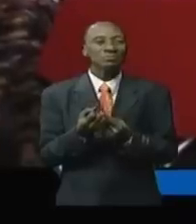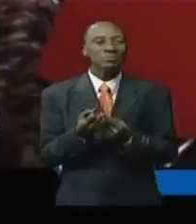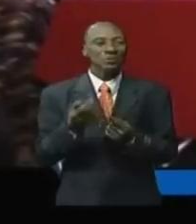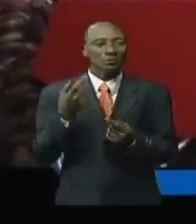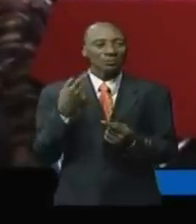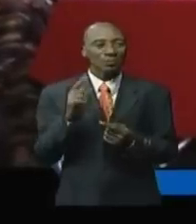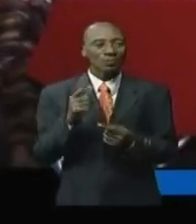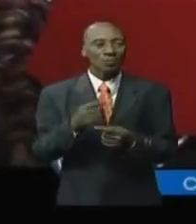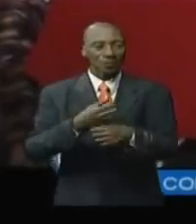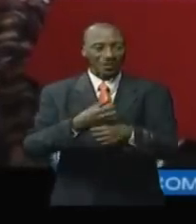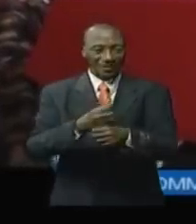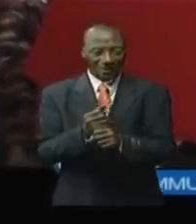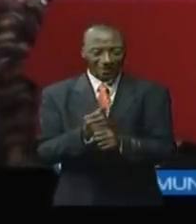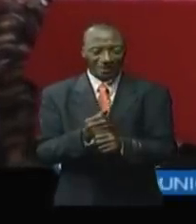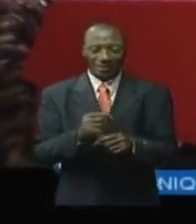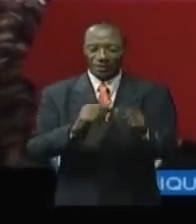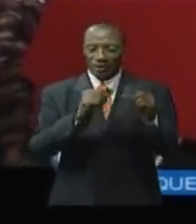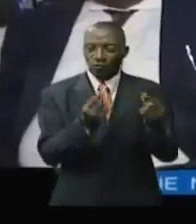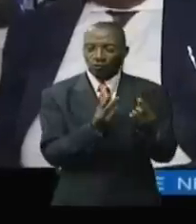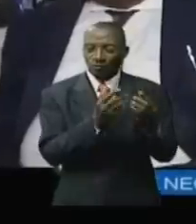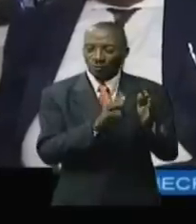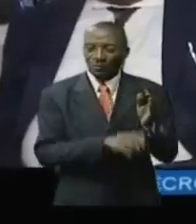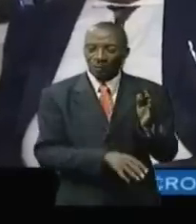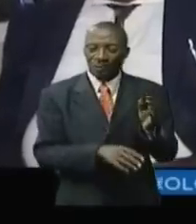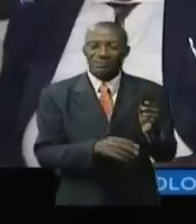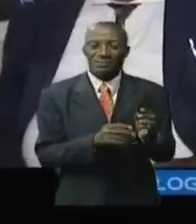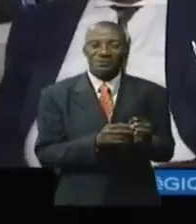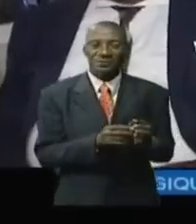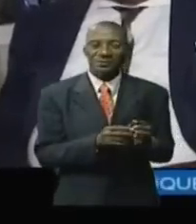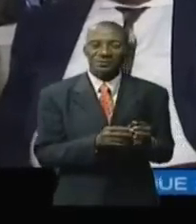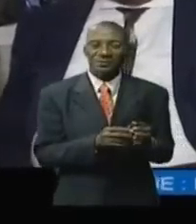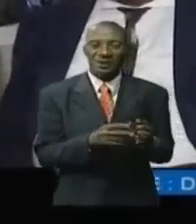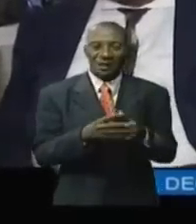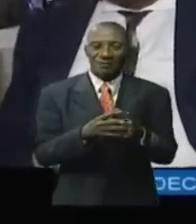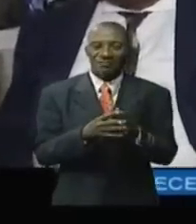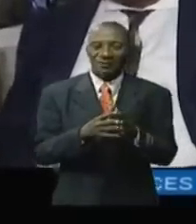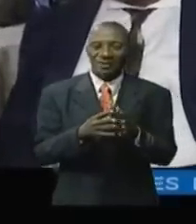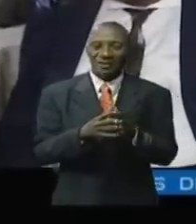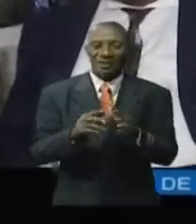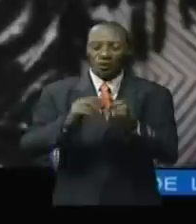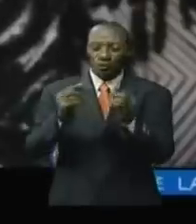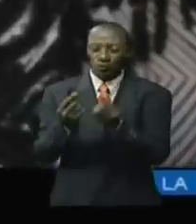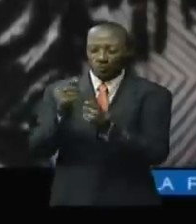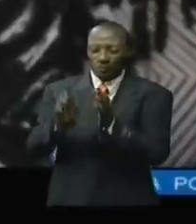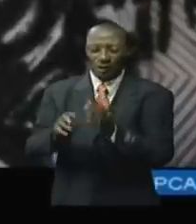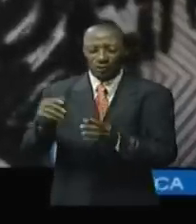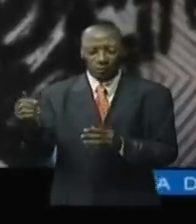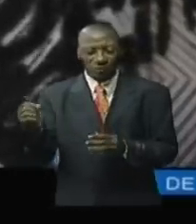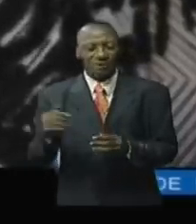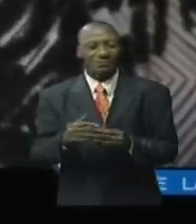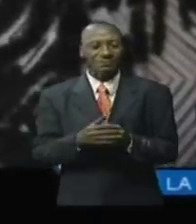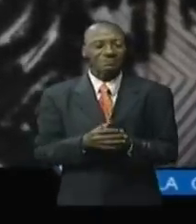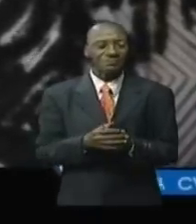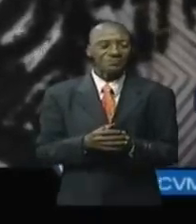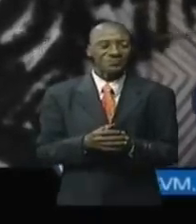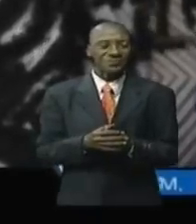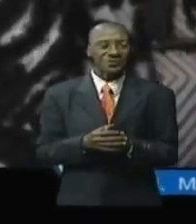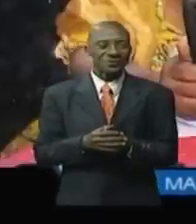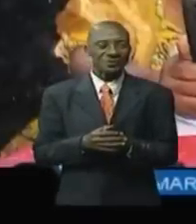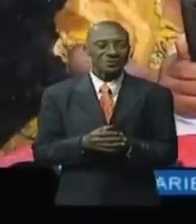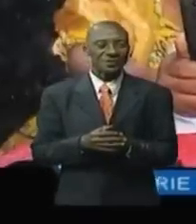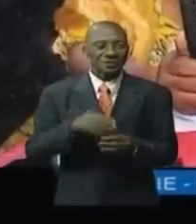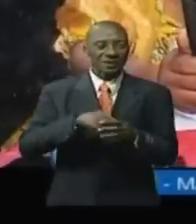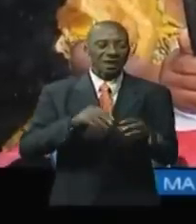création d'un groupement des Babindi dans les ressorts de celui des Bakwa Mouya 2, l'une des entités coutumières de la